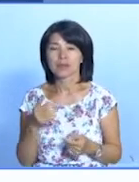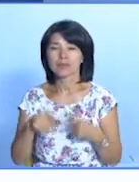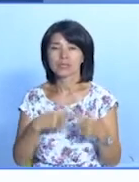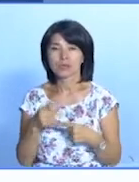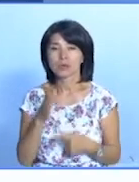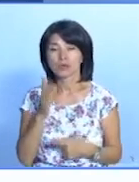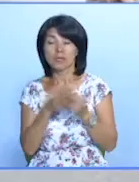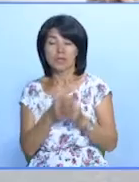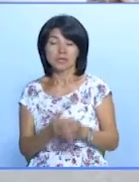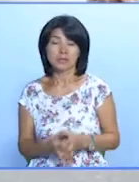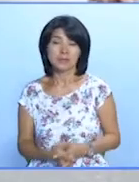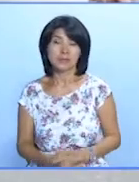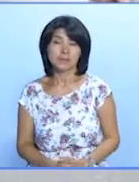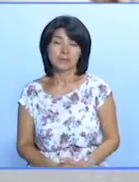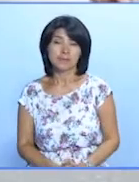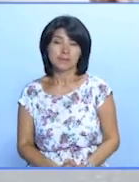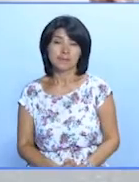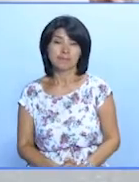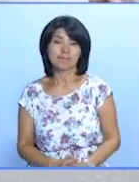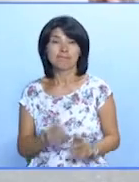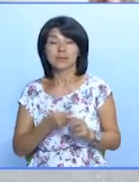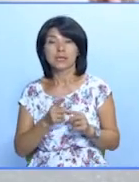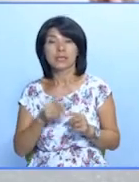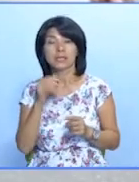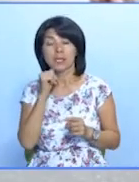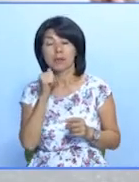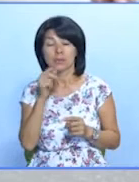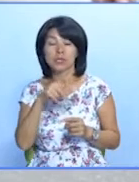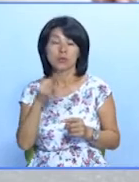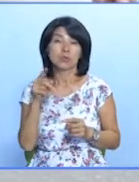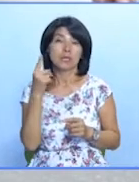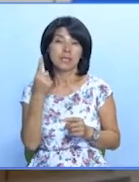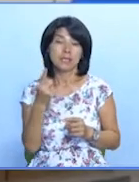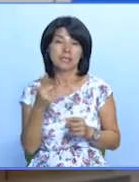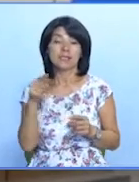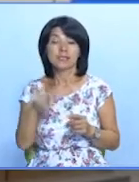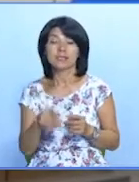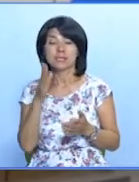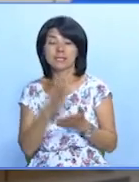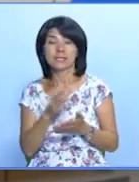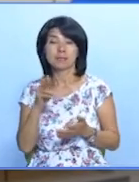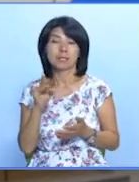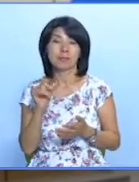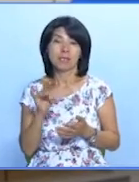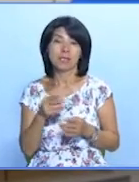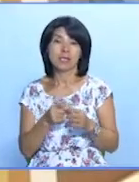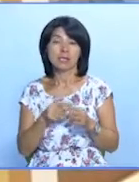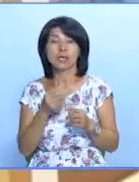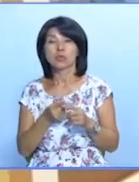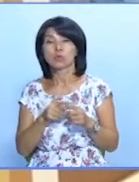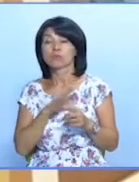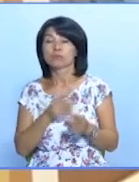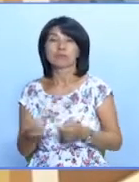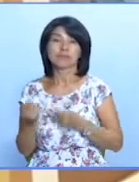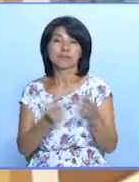будущей неделе. Это аптека номер один, что расположена по улице Сатпая, 18. Сюда завезли препараты, доставленные в наш город для